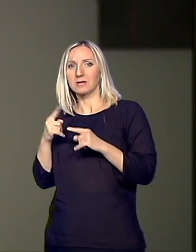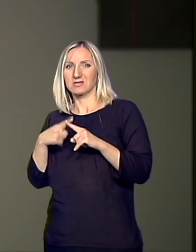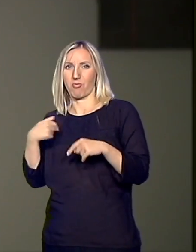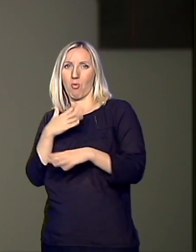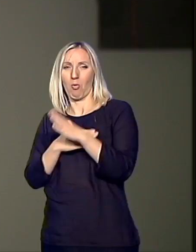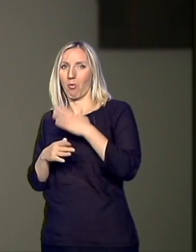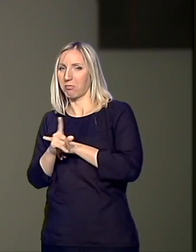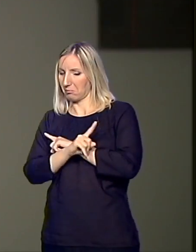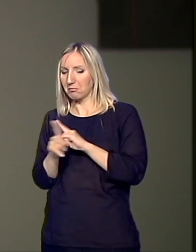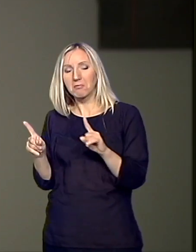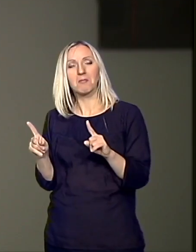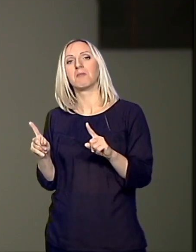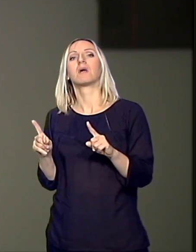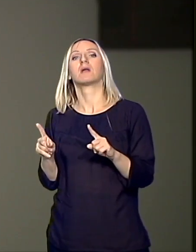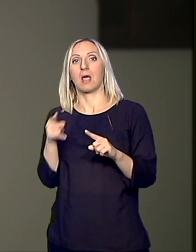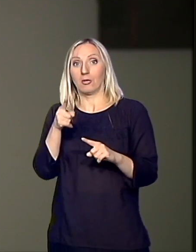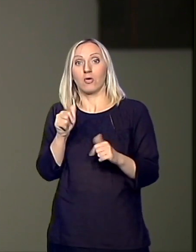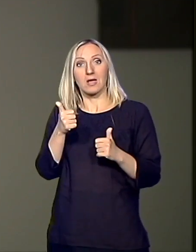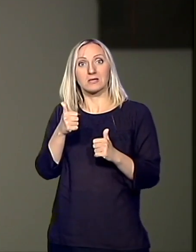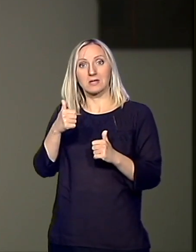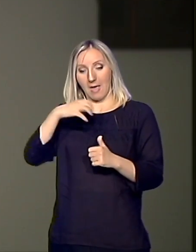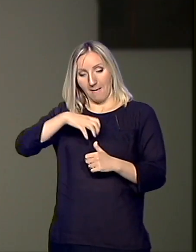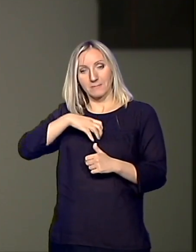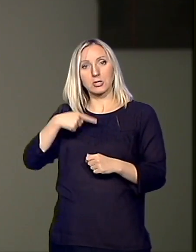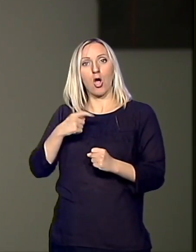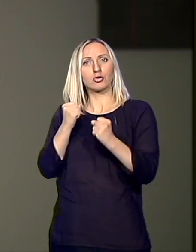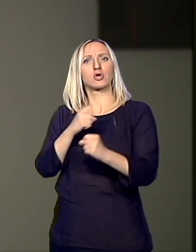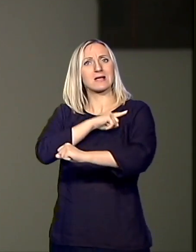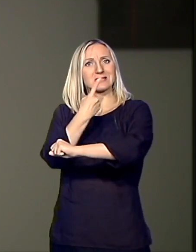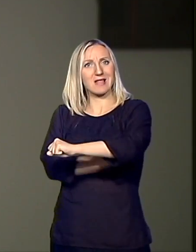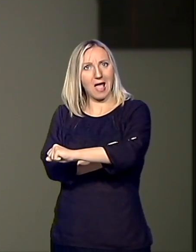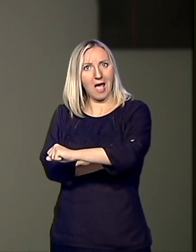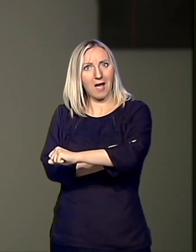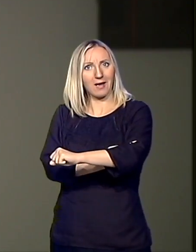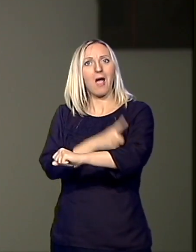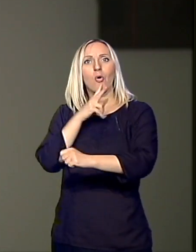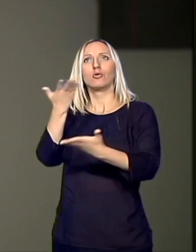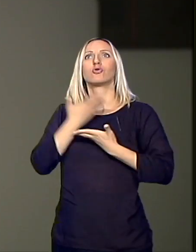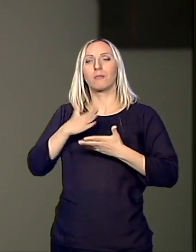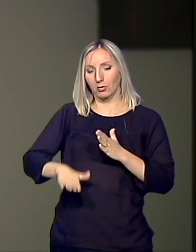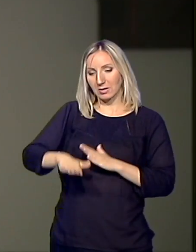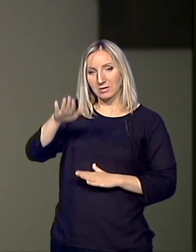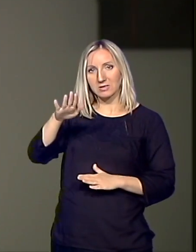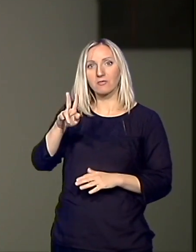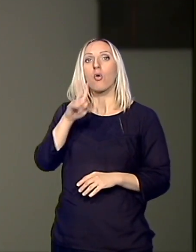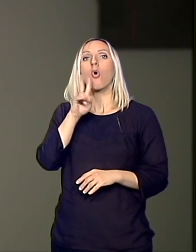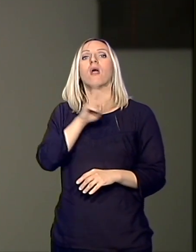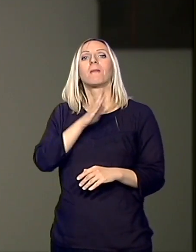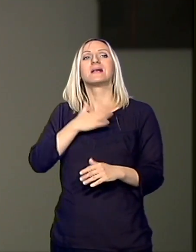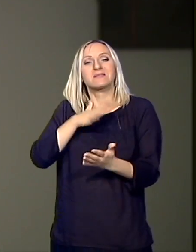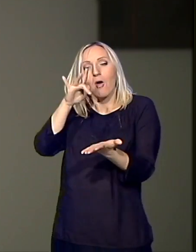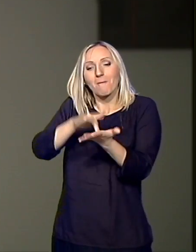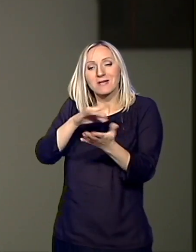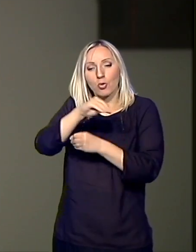okolnosti. I to je zapravo ona psihološka snaga koju je dobio detinjstvo, je učen. Čini se da onaj koji ima svoje mesto u porodici mnogo